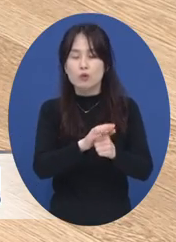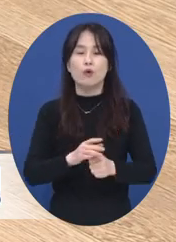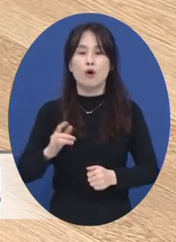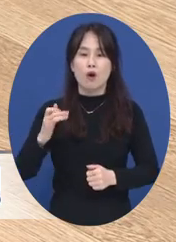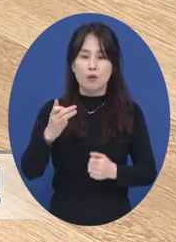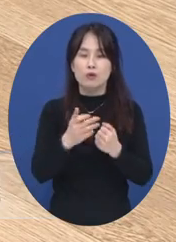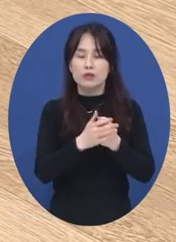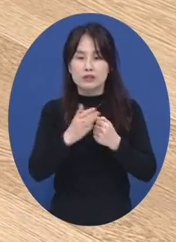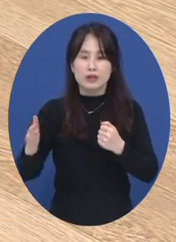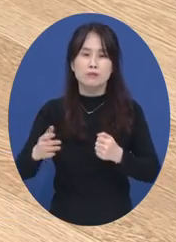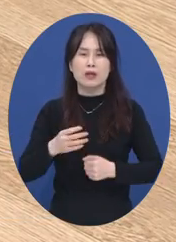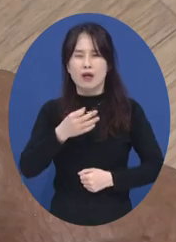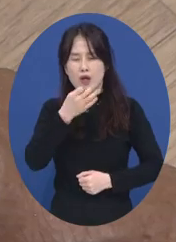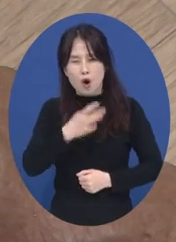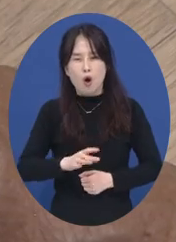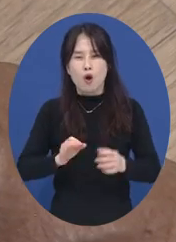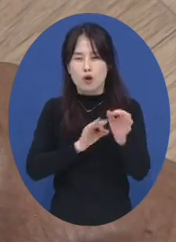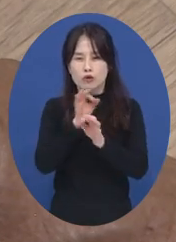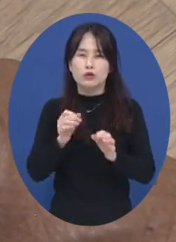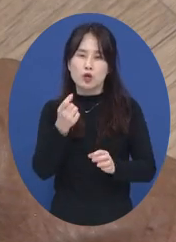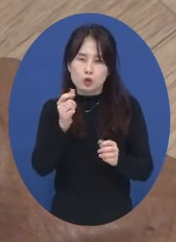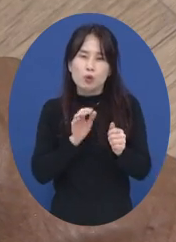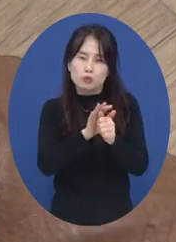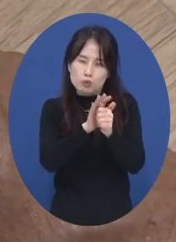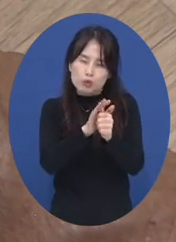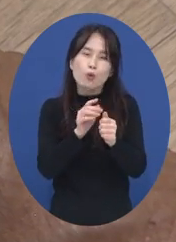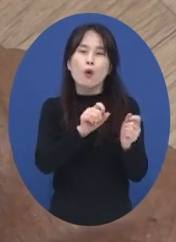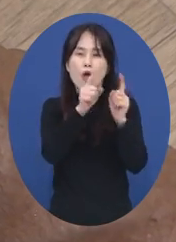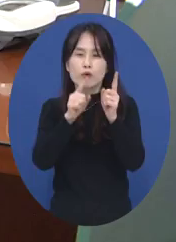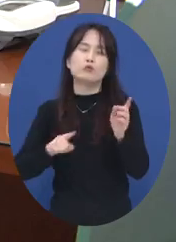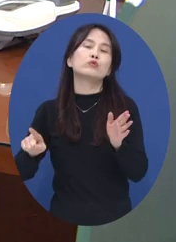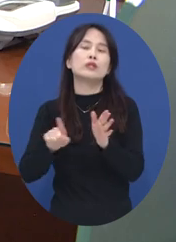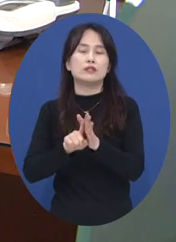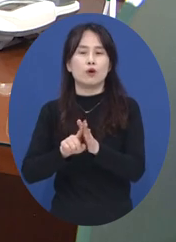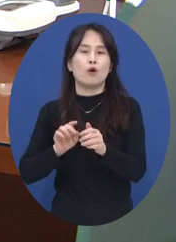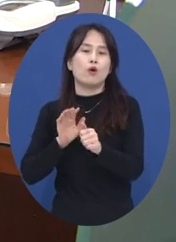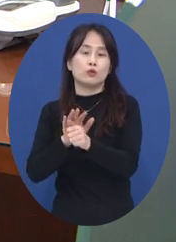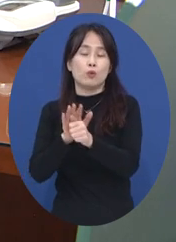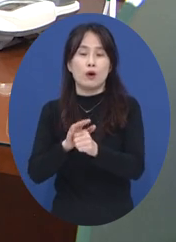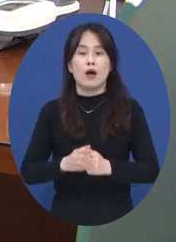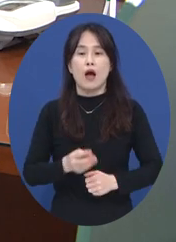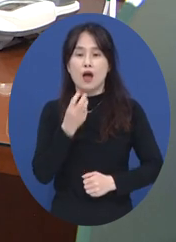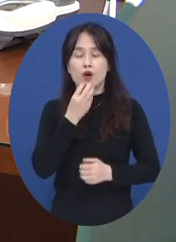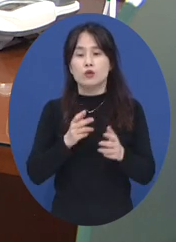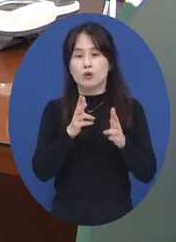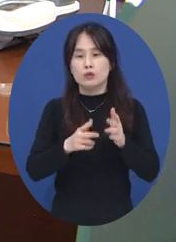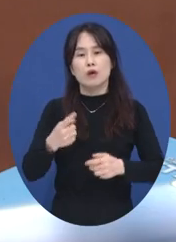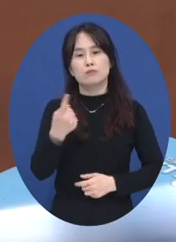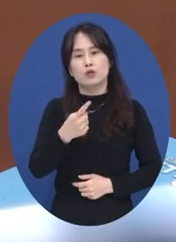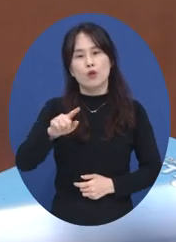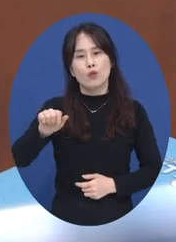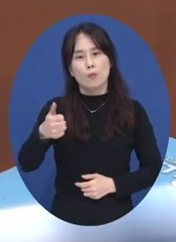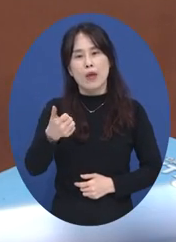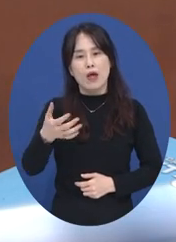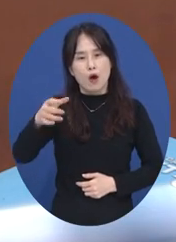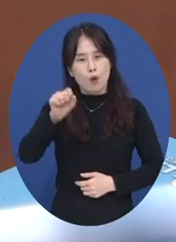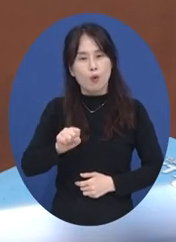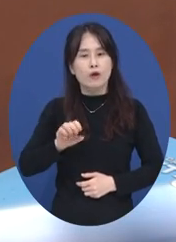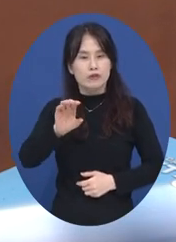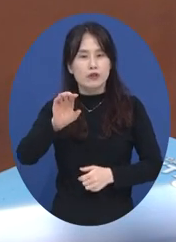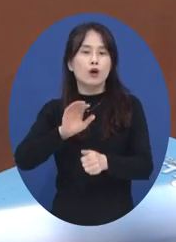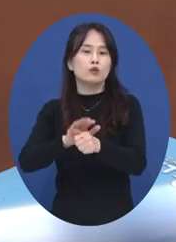코로나 1 구로 직격탄을 맞은 경자 에 숨을 불어 넣기 위해 경기도가 4건 자체사업 n 총 1500억원을